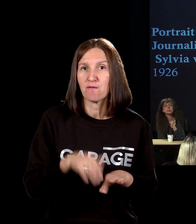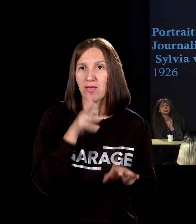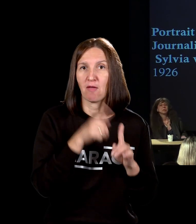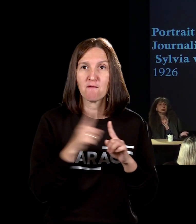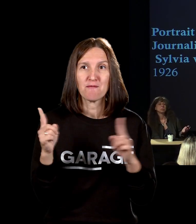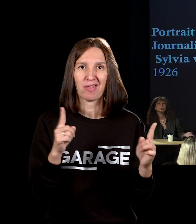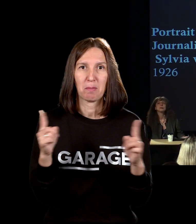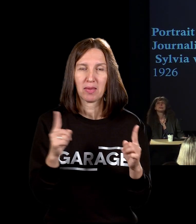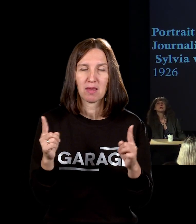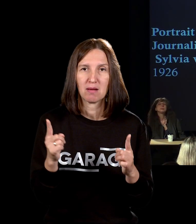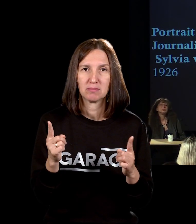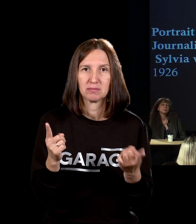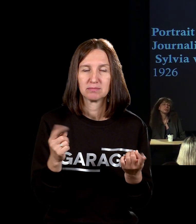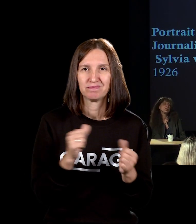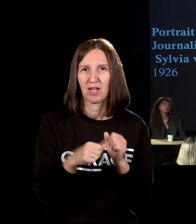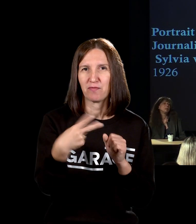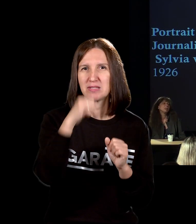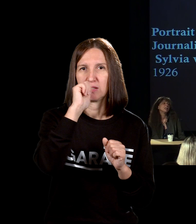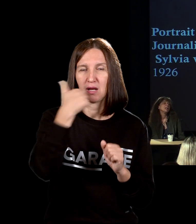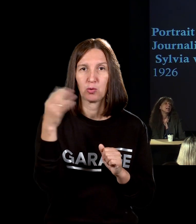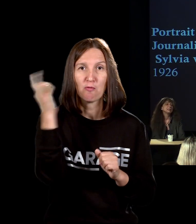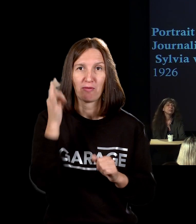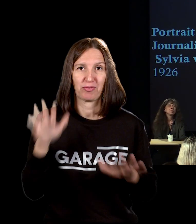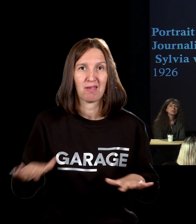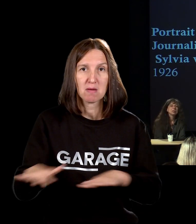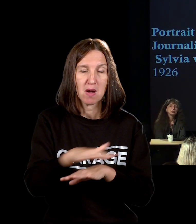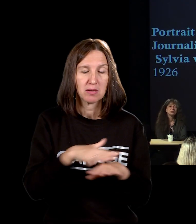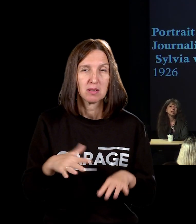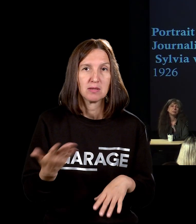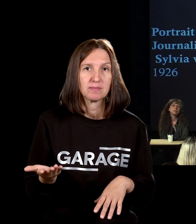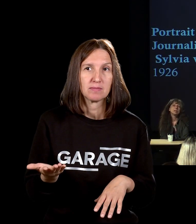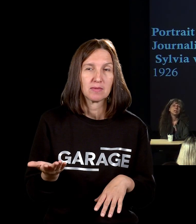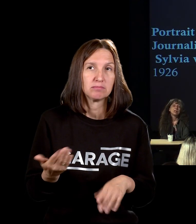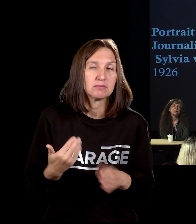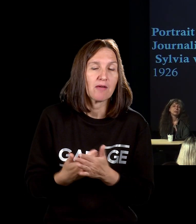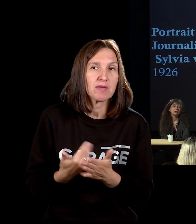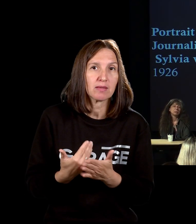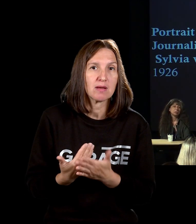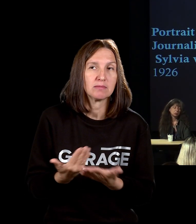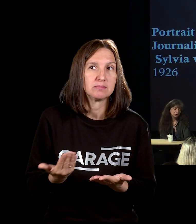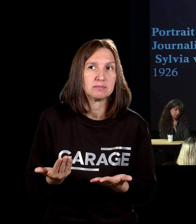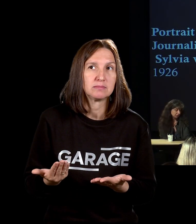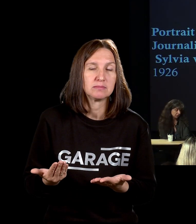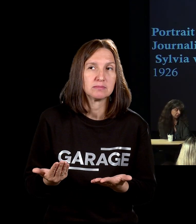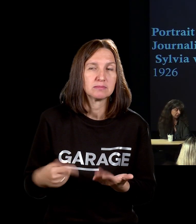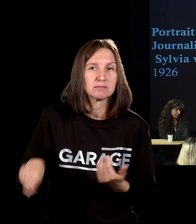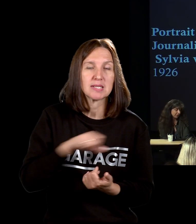это как бы в эпохе Веймарской республики, сами, как, видимо,